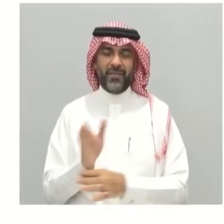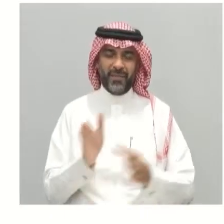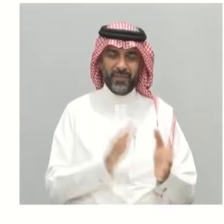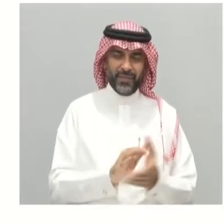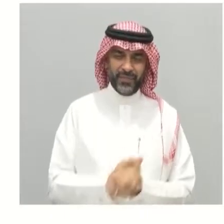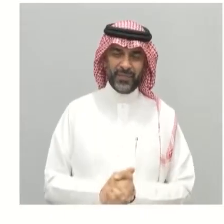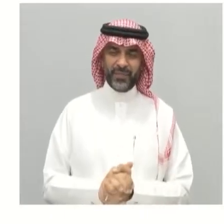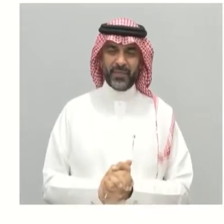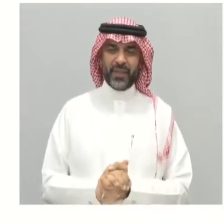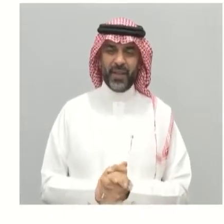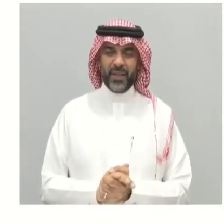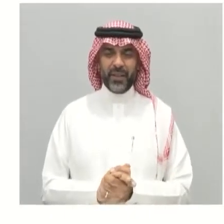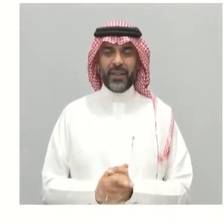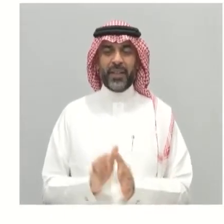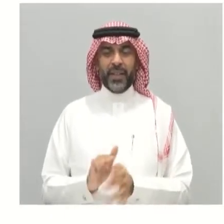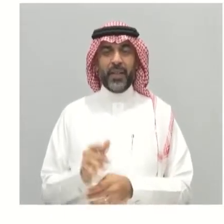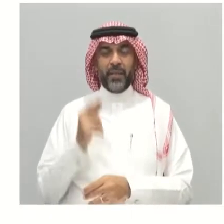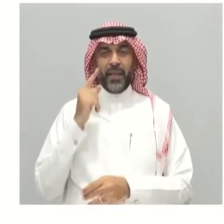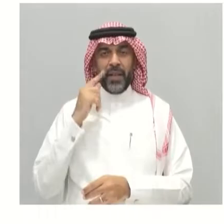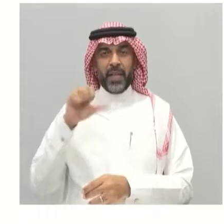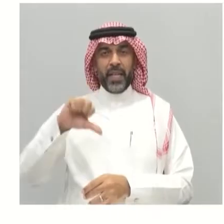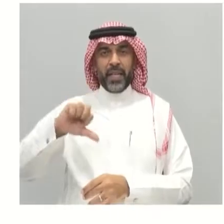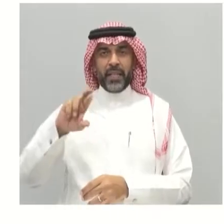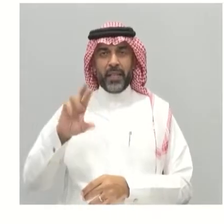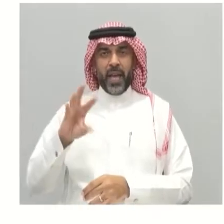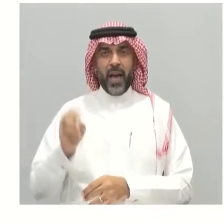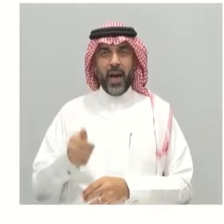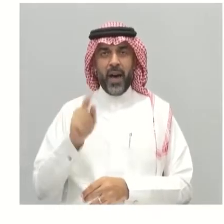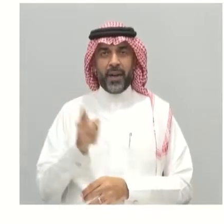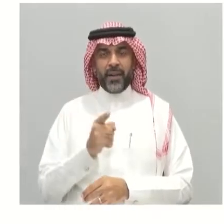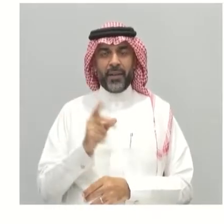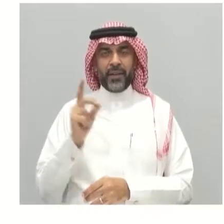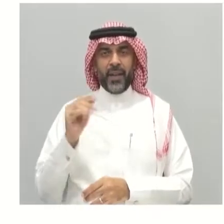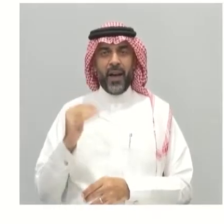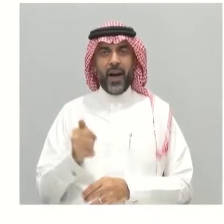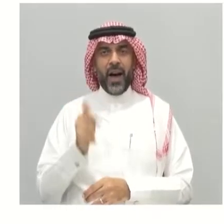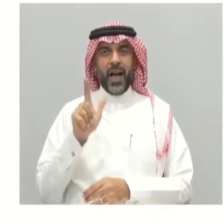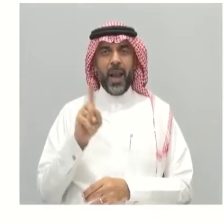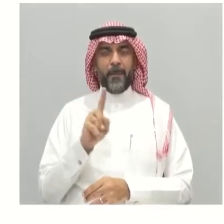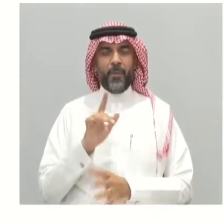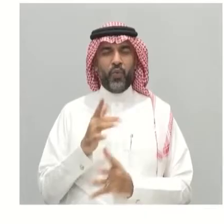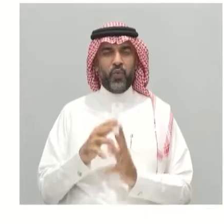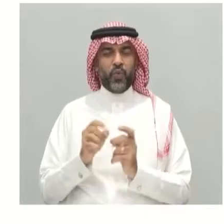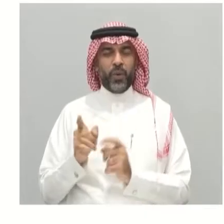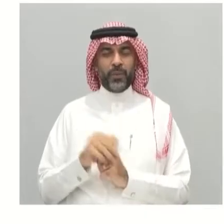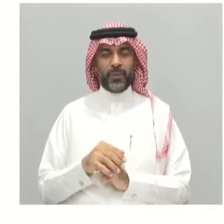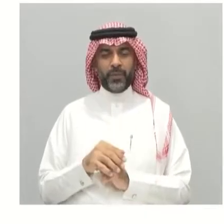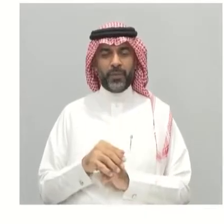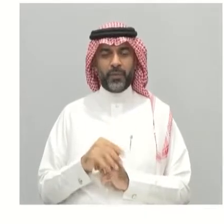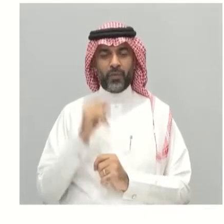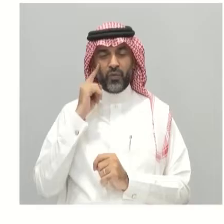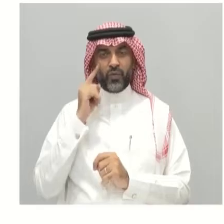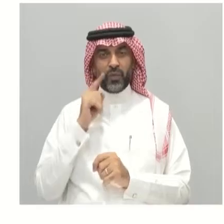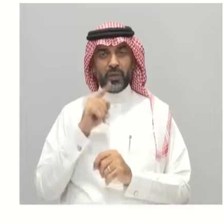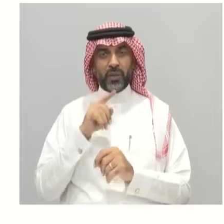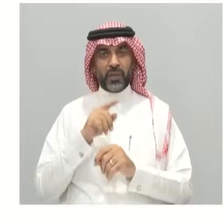هنا ظاهره تسمى ظاهره ازهار الطحالب ما هي ظاهره ازهار الطحالب تكاثر الصوتيات الدواره